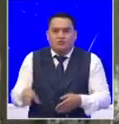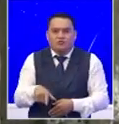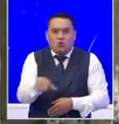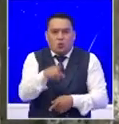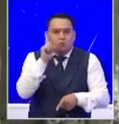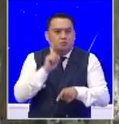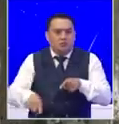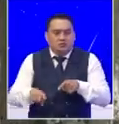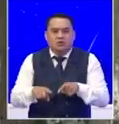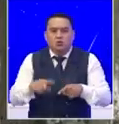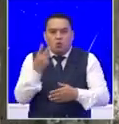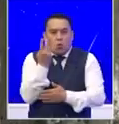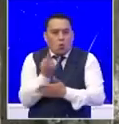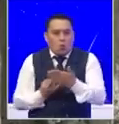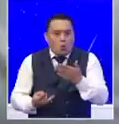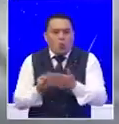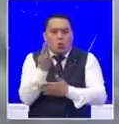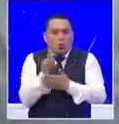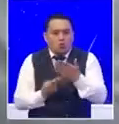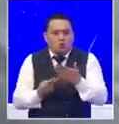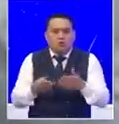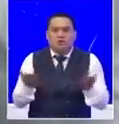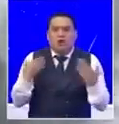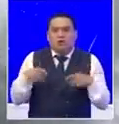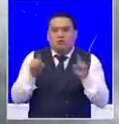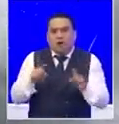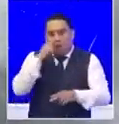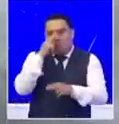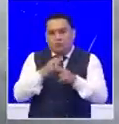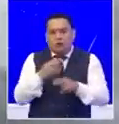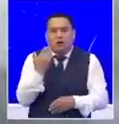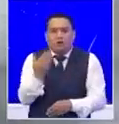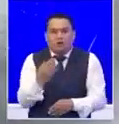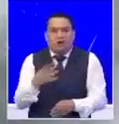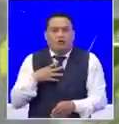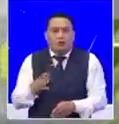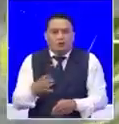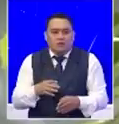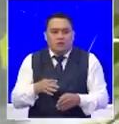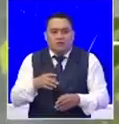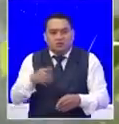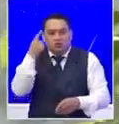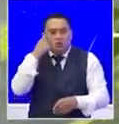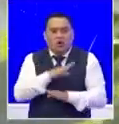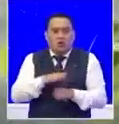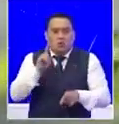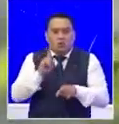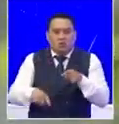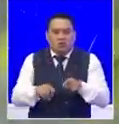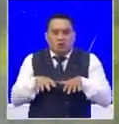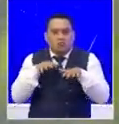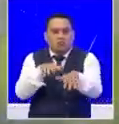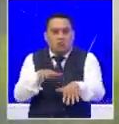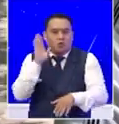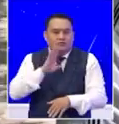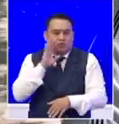пушинку. К счастью, тонущую кроху заметили отдыхавшие на скамейке братья Жаркенбековы, один из которых, не задумываясь, бросился в